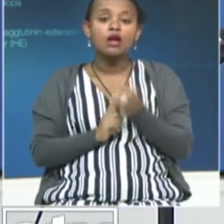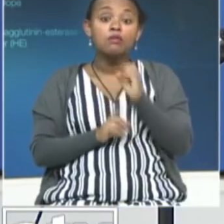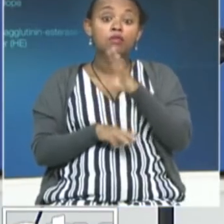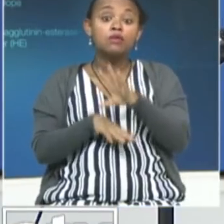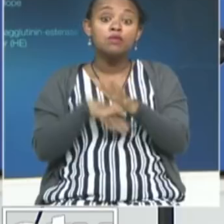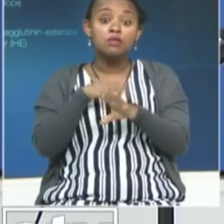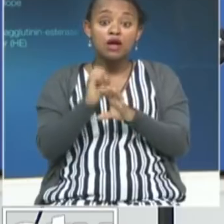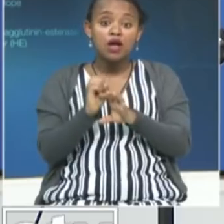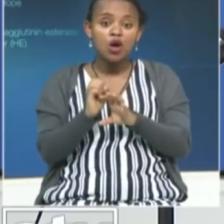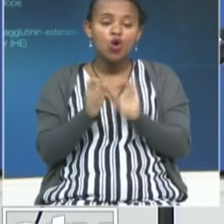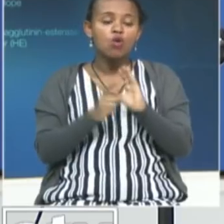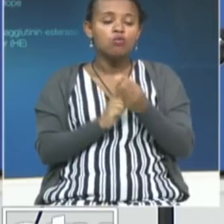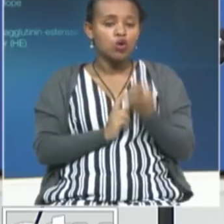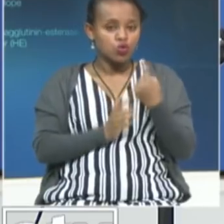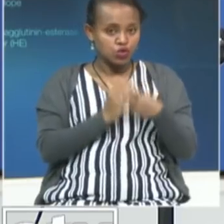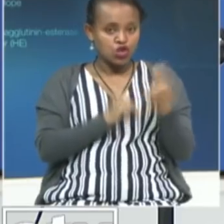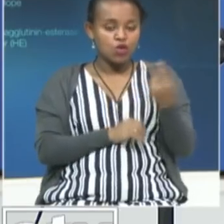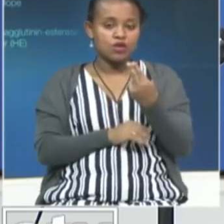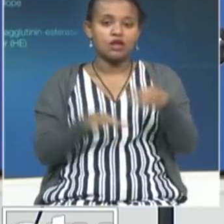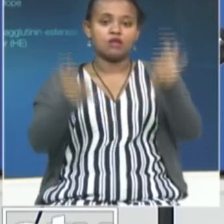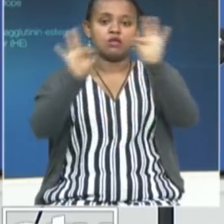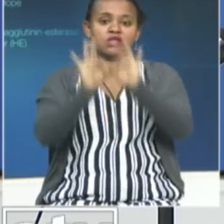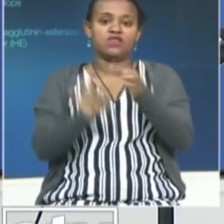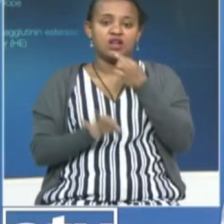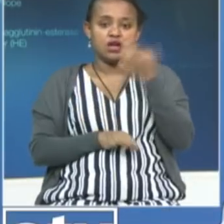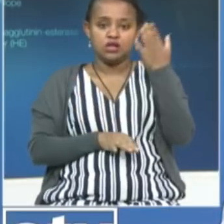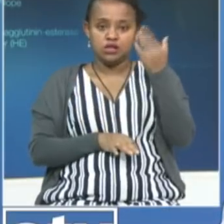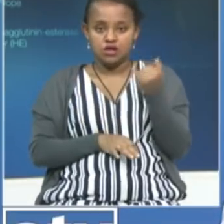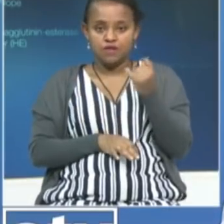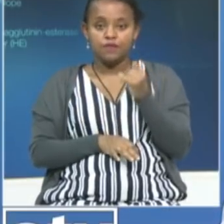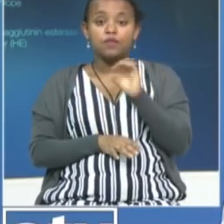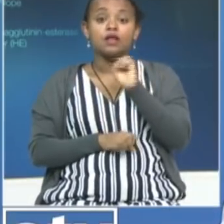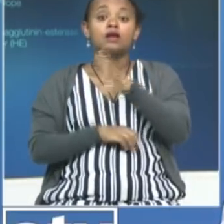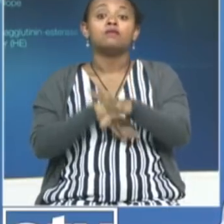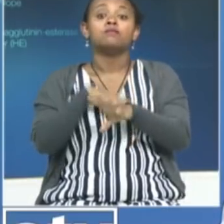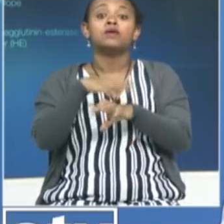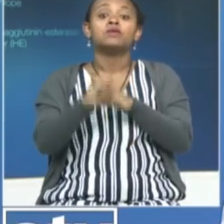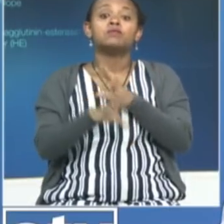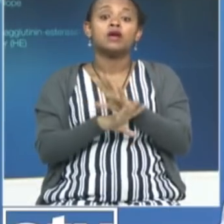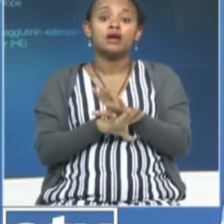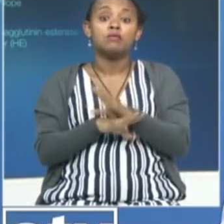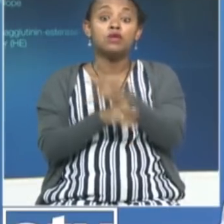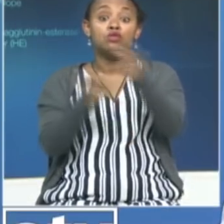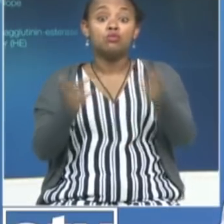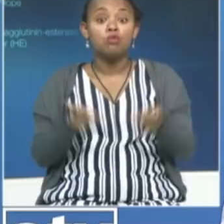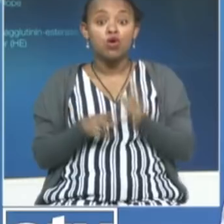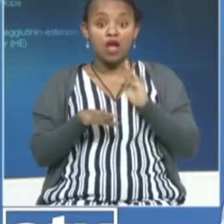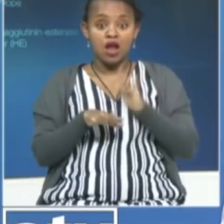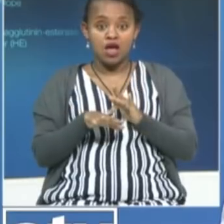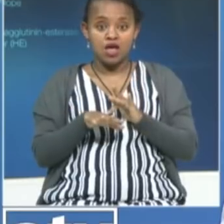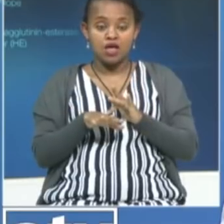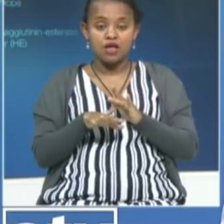ብቻ መጠቀም ያስፈልጋል ሲሉን ነበር እንግዲህ በሚመከርበት ቦታ ላይ